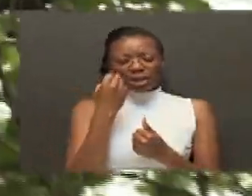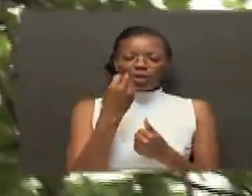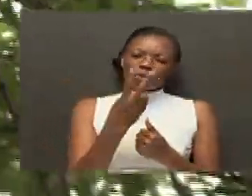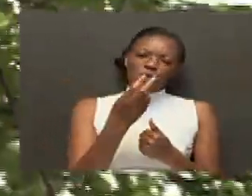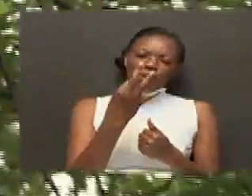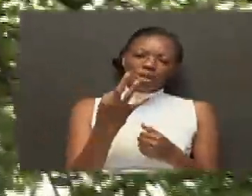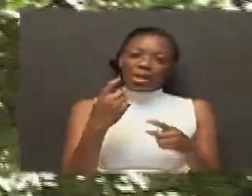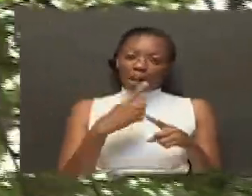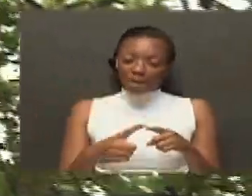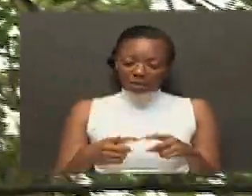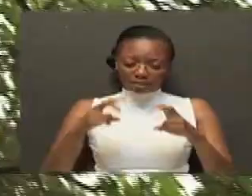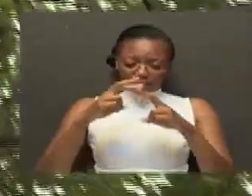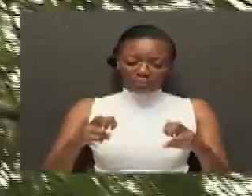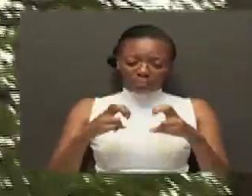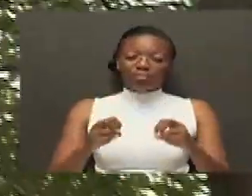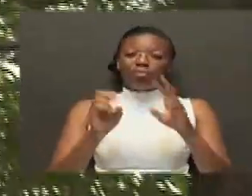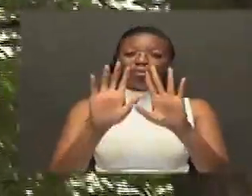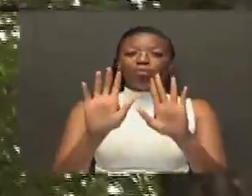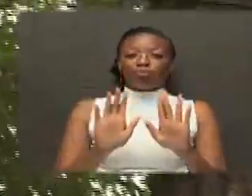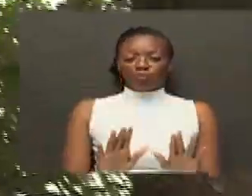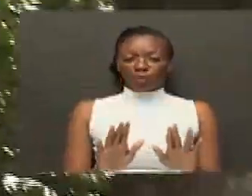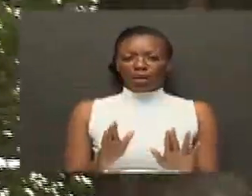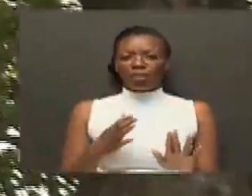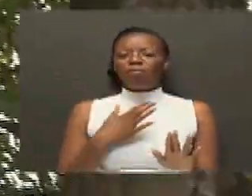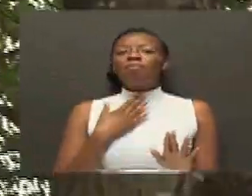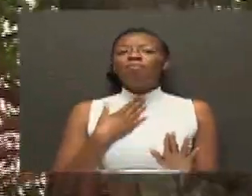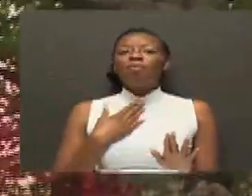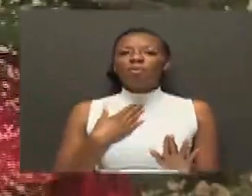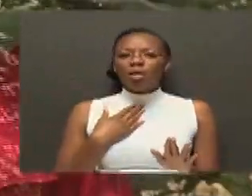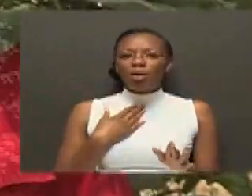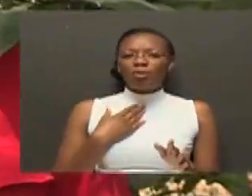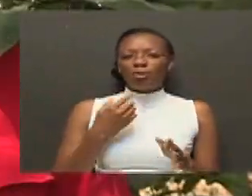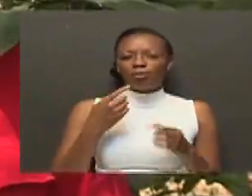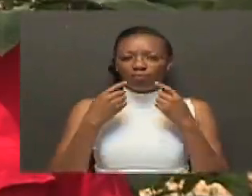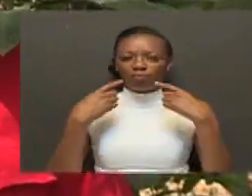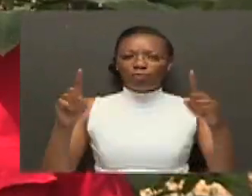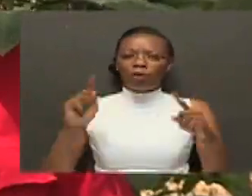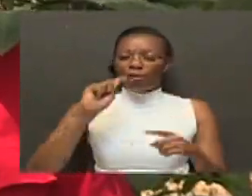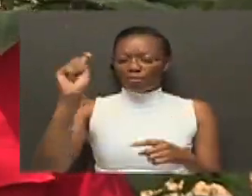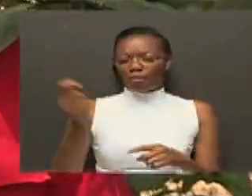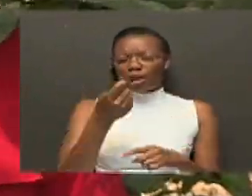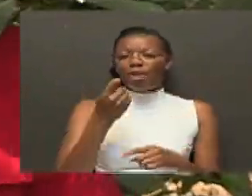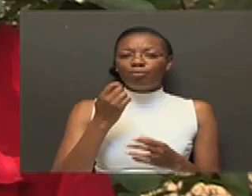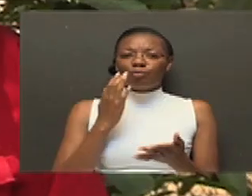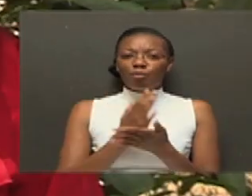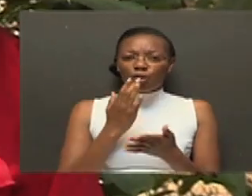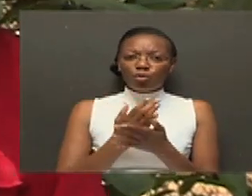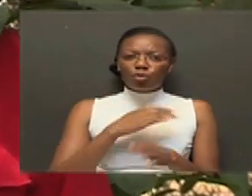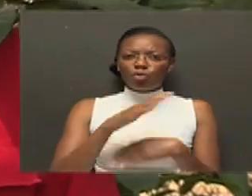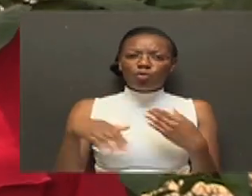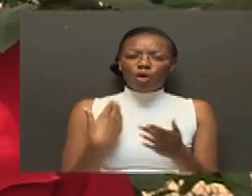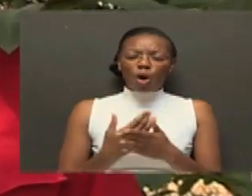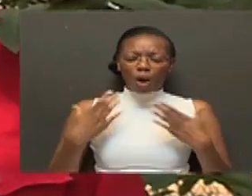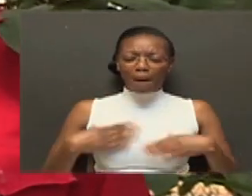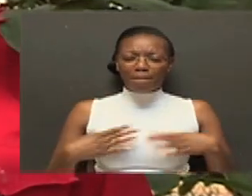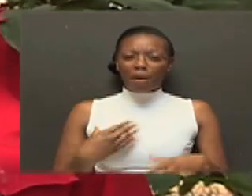lazima ufanyiwe utafiti kwanza. Vile naweza kuambia wa Kenya, ni kweli kuna watapeli wengi kule nje,